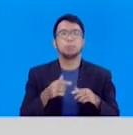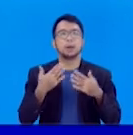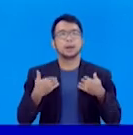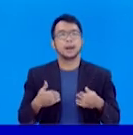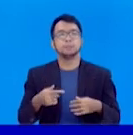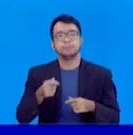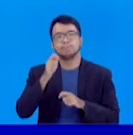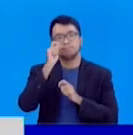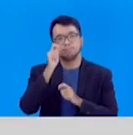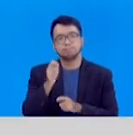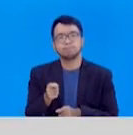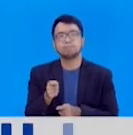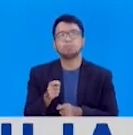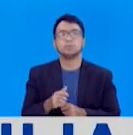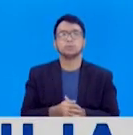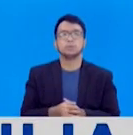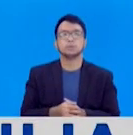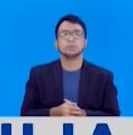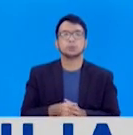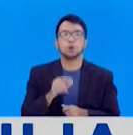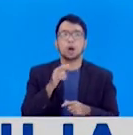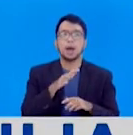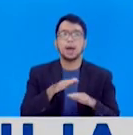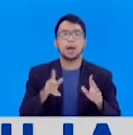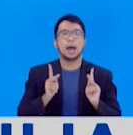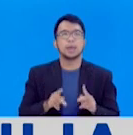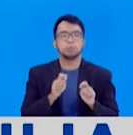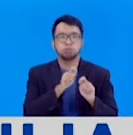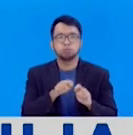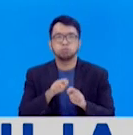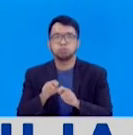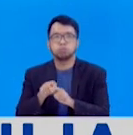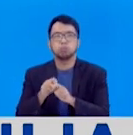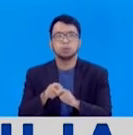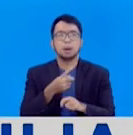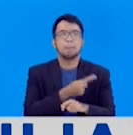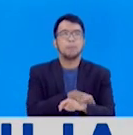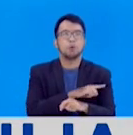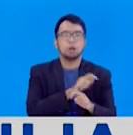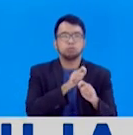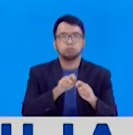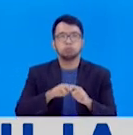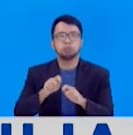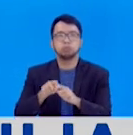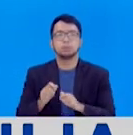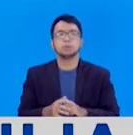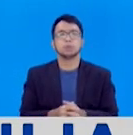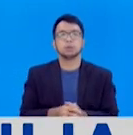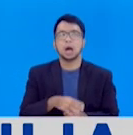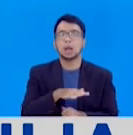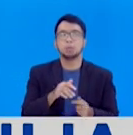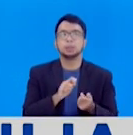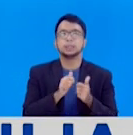berpendidik untuk membentuk karakter mengasah kemampuan dan mempersiapkan masa